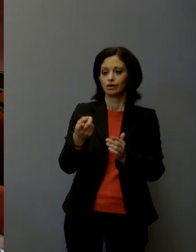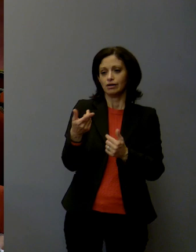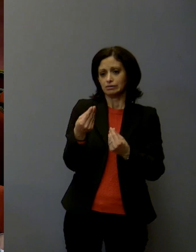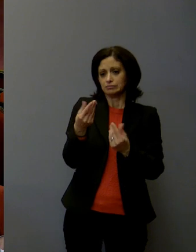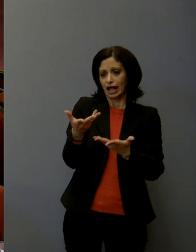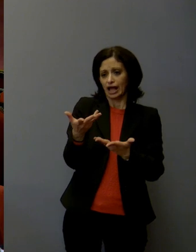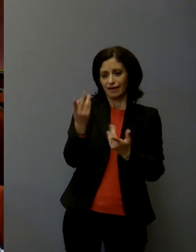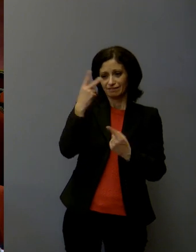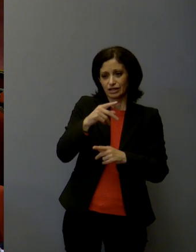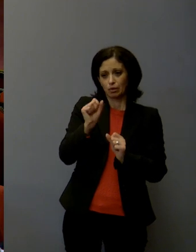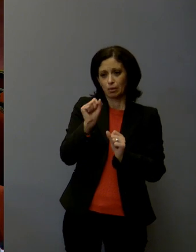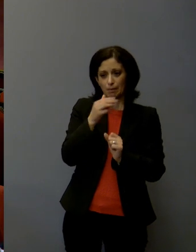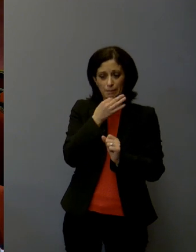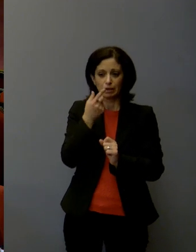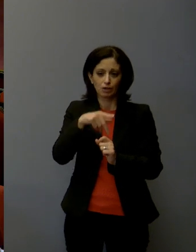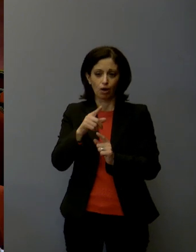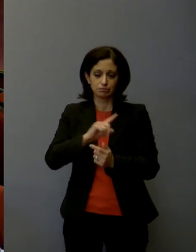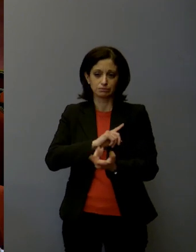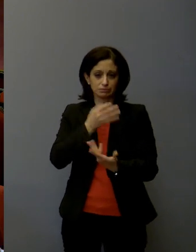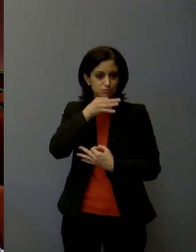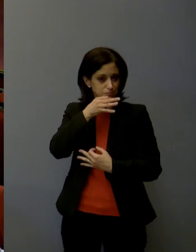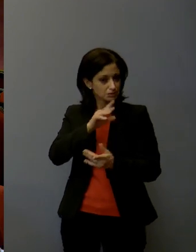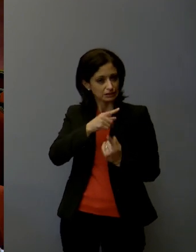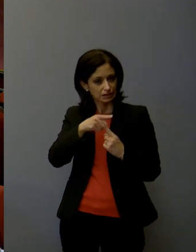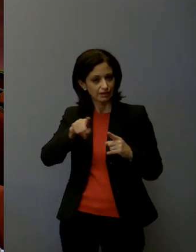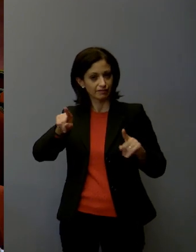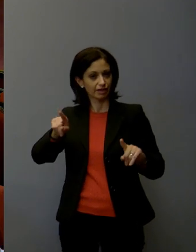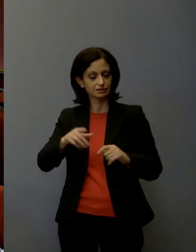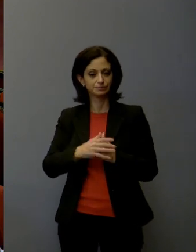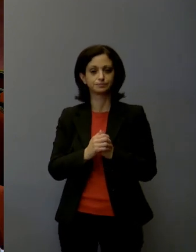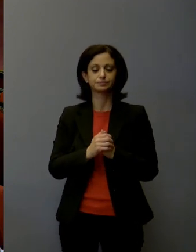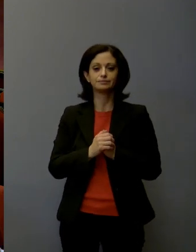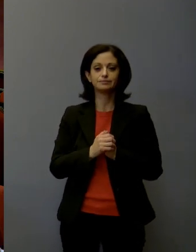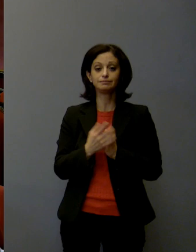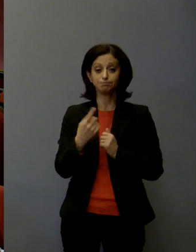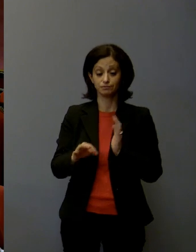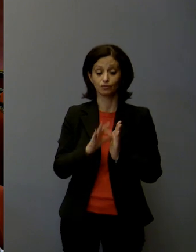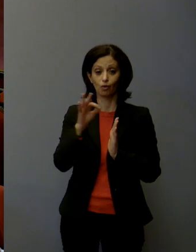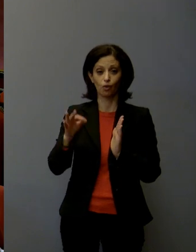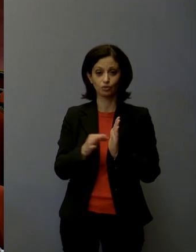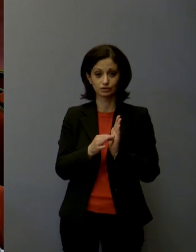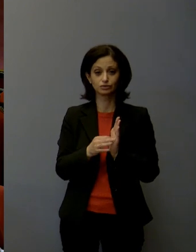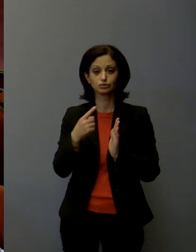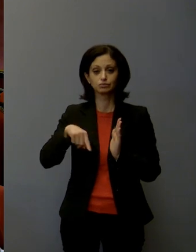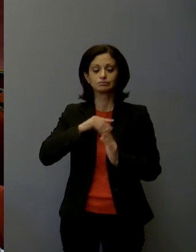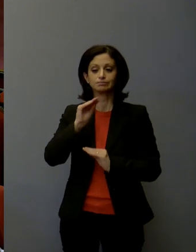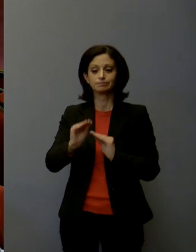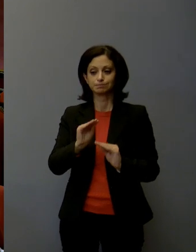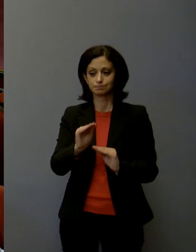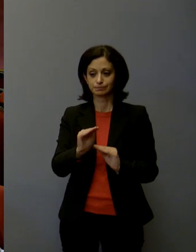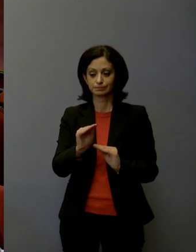delle potenzialità diverse che si possono immaginare quindi con questo ordine del giorno chiediamo Appunto